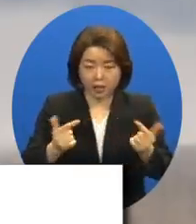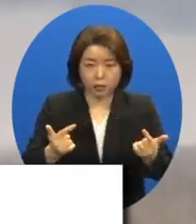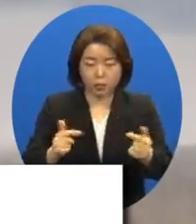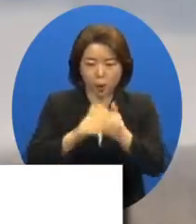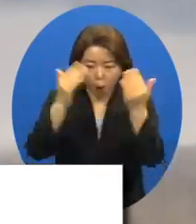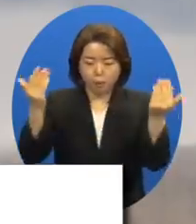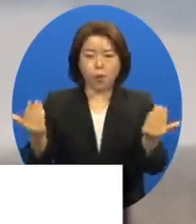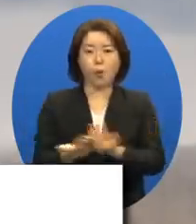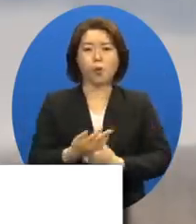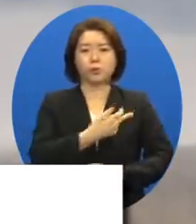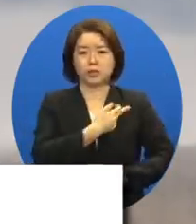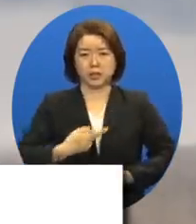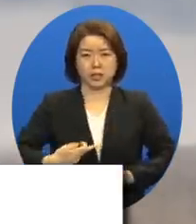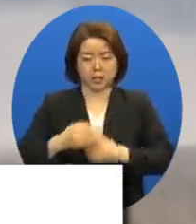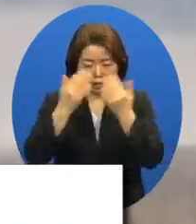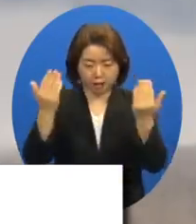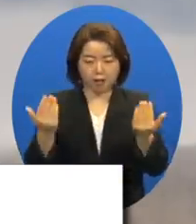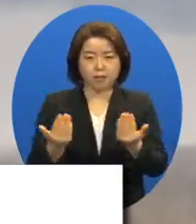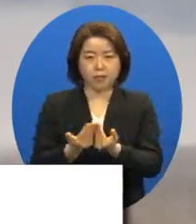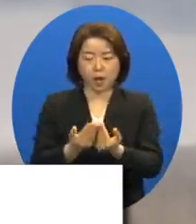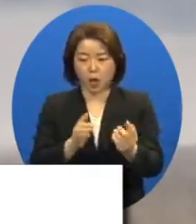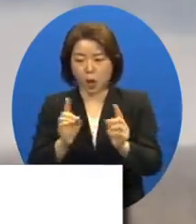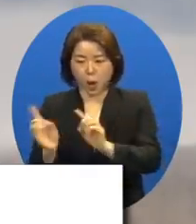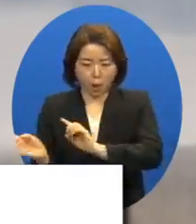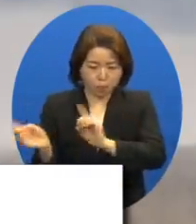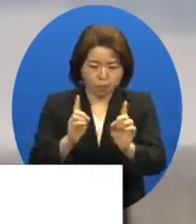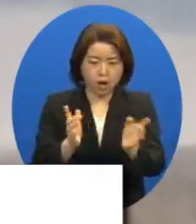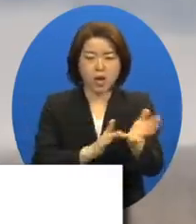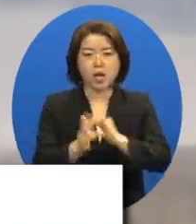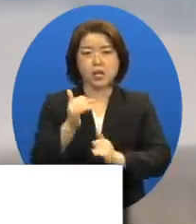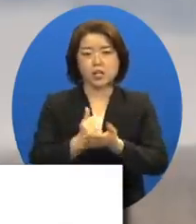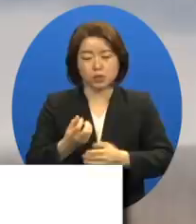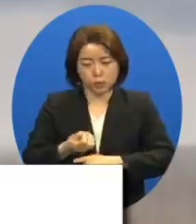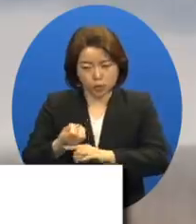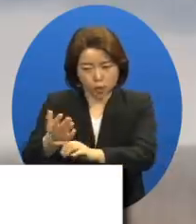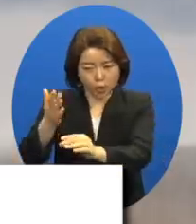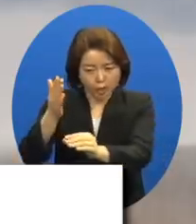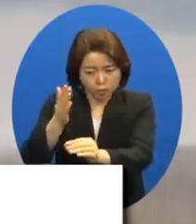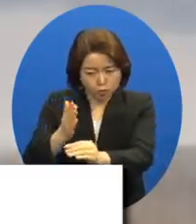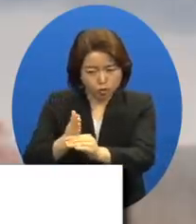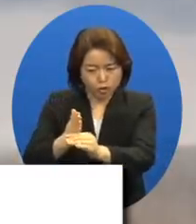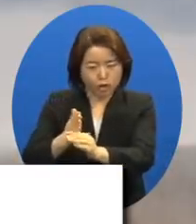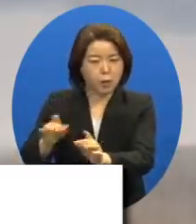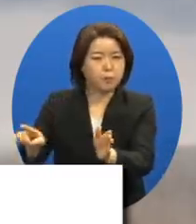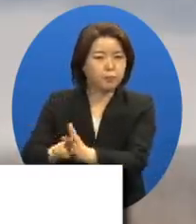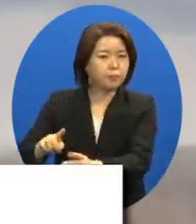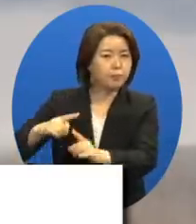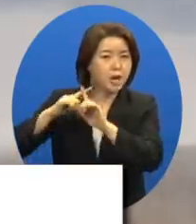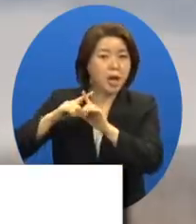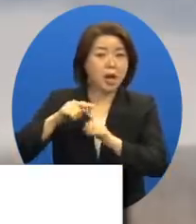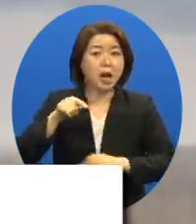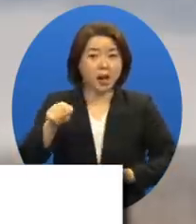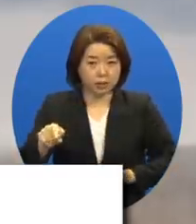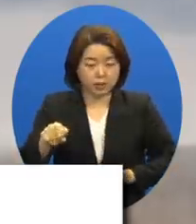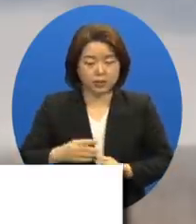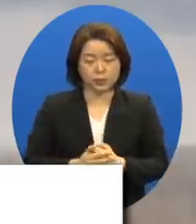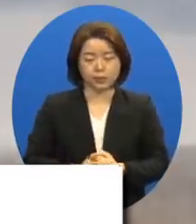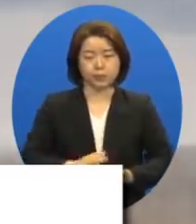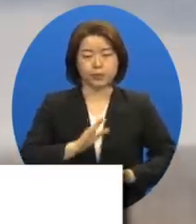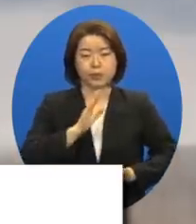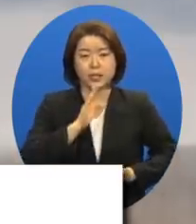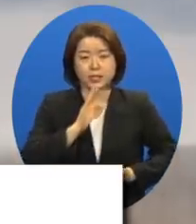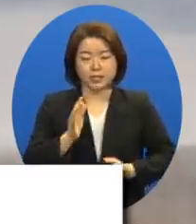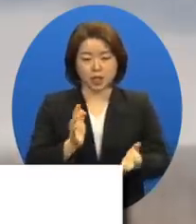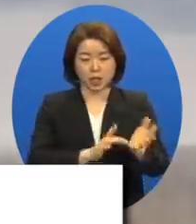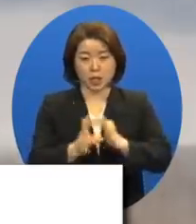제자들이 다 구할 예수님을 전하다가 순교했다 는 것은 그들이 진짜 부활 하신